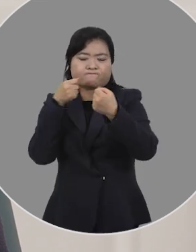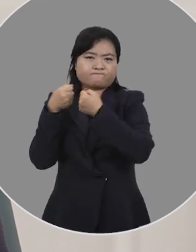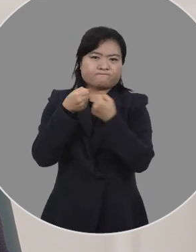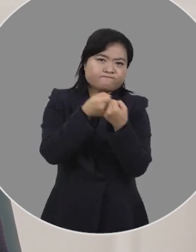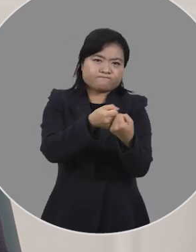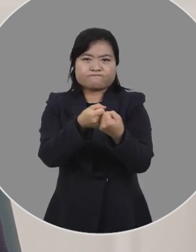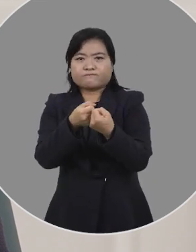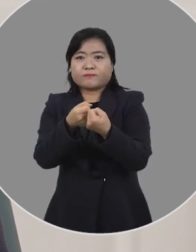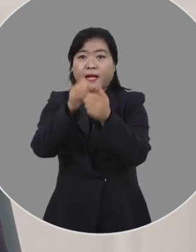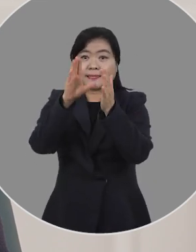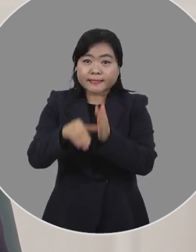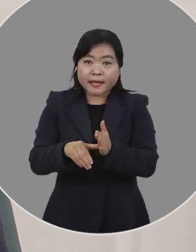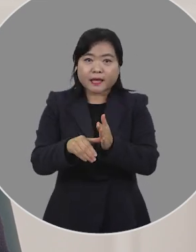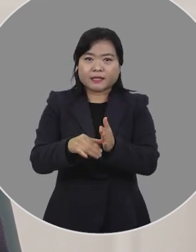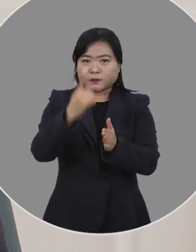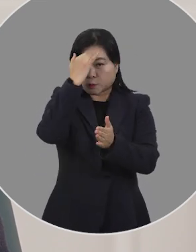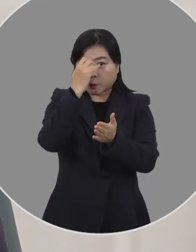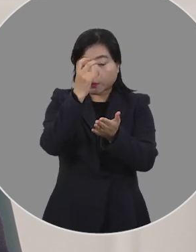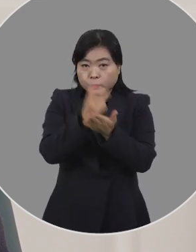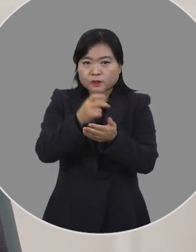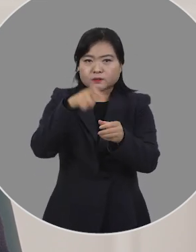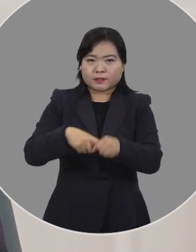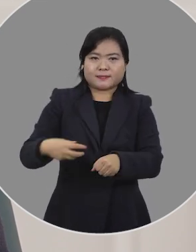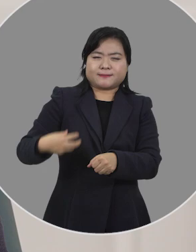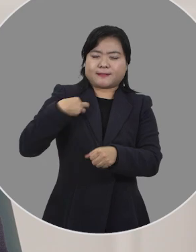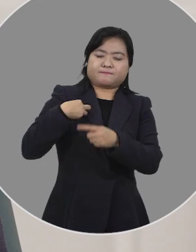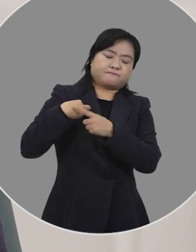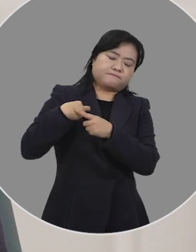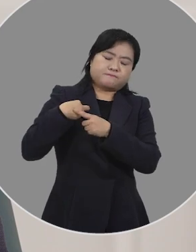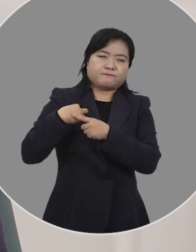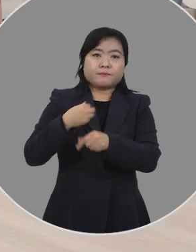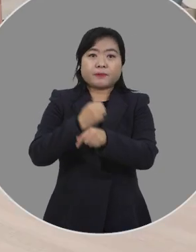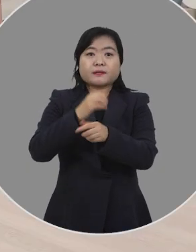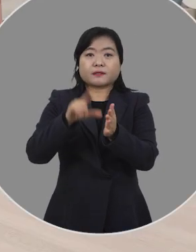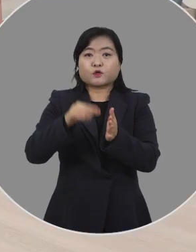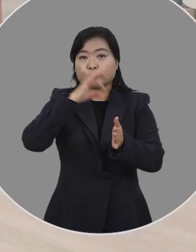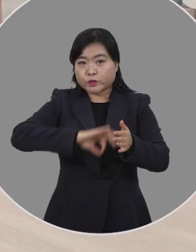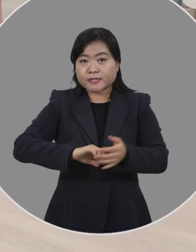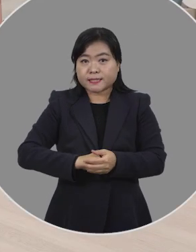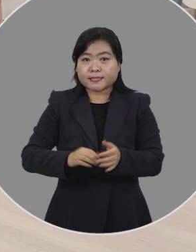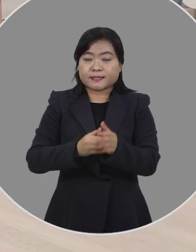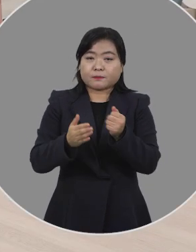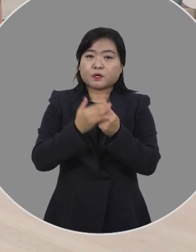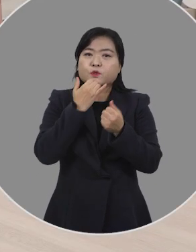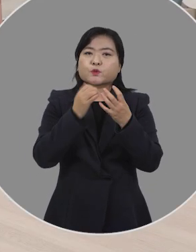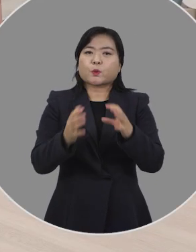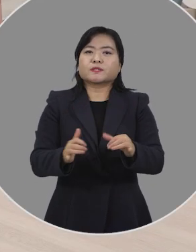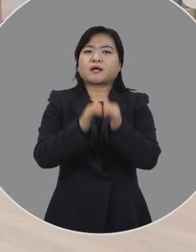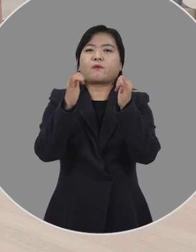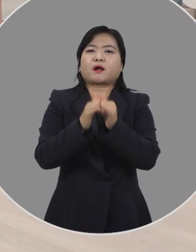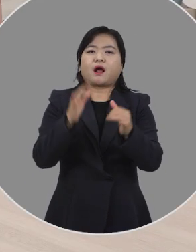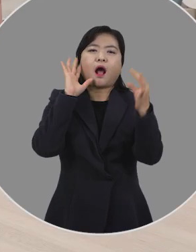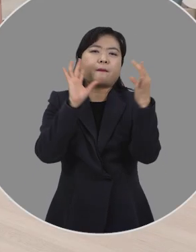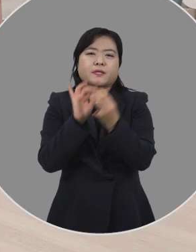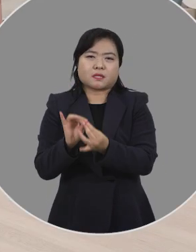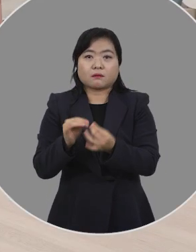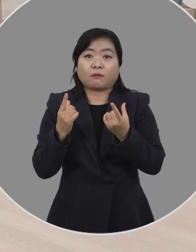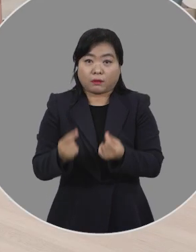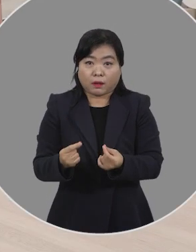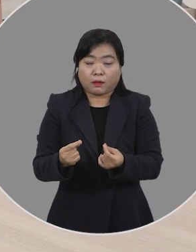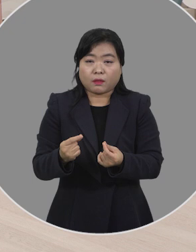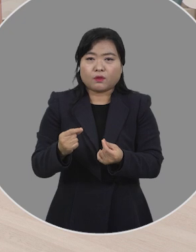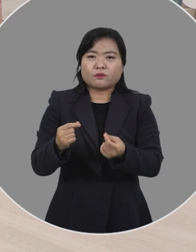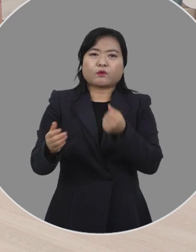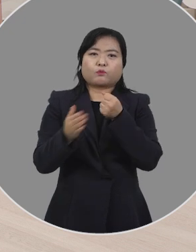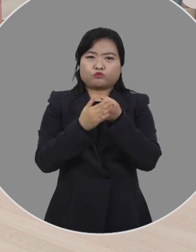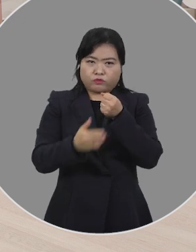것이 그 도덕적인 책임을 지는 것이 유리하죠. 그걸 이제 독일 사회가 합의했고 그 다음에